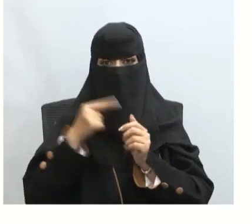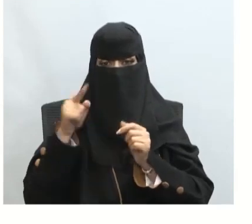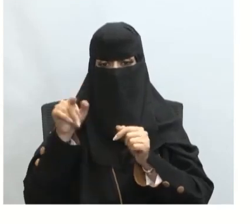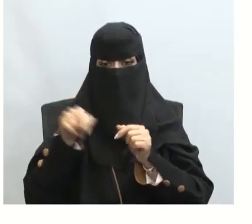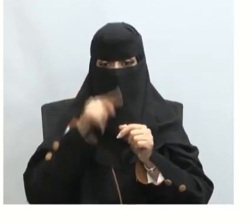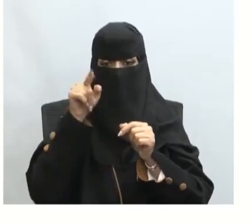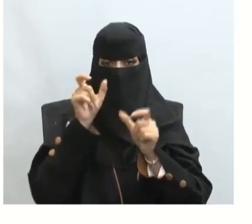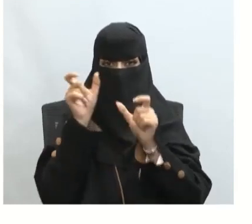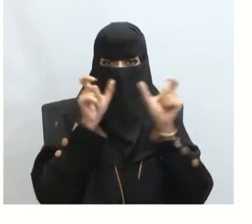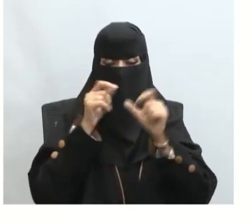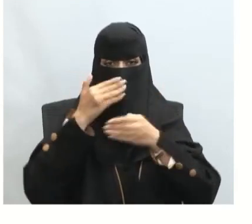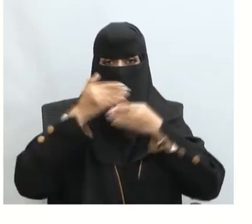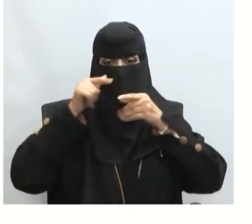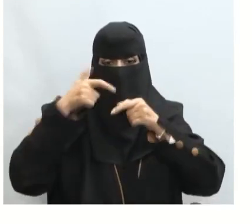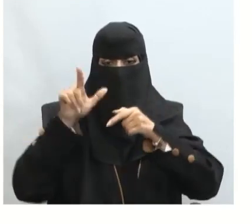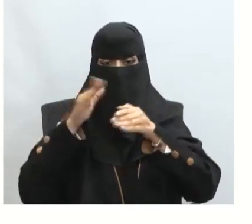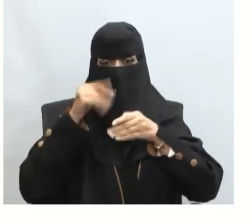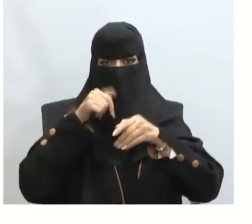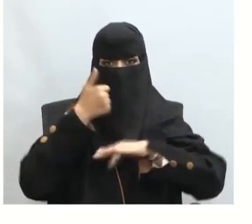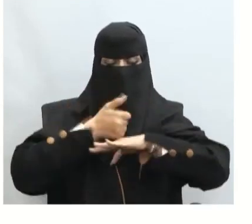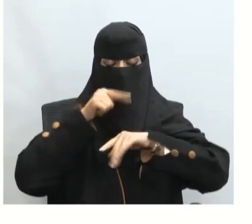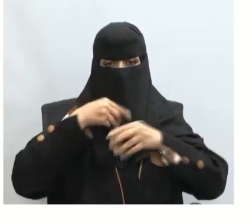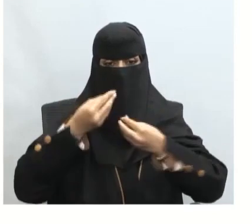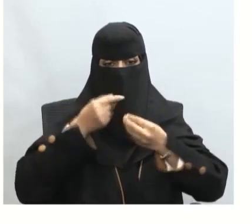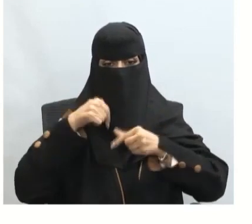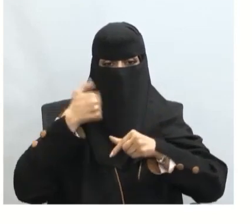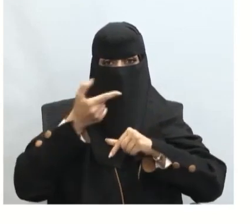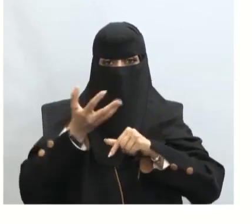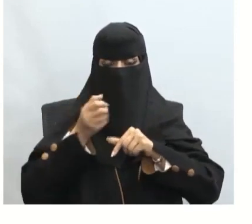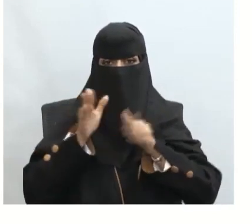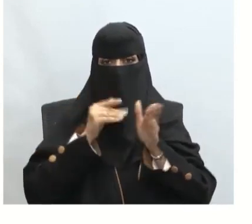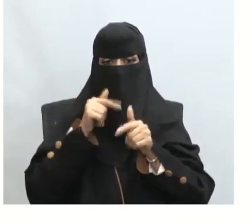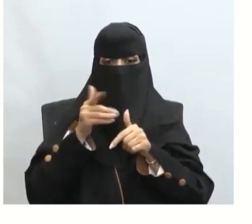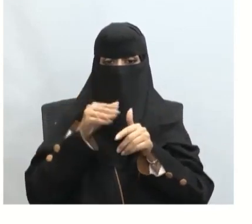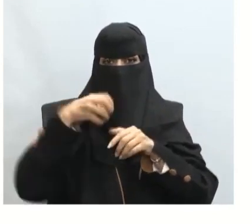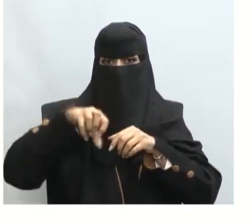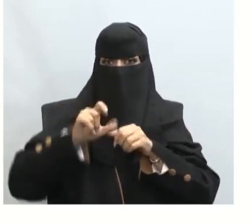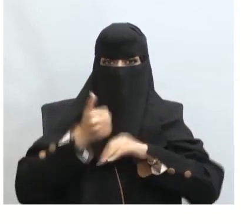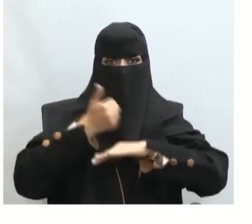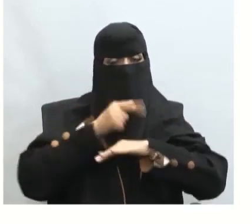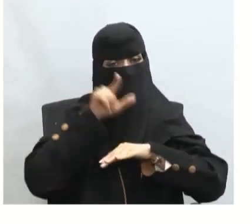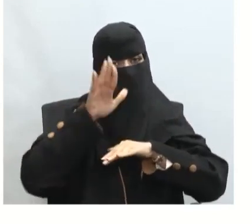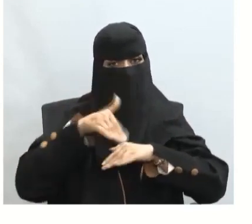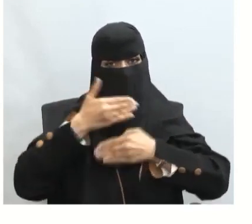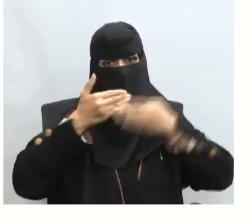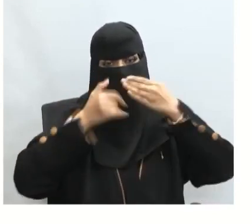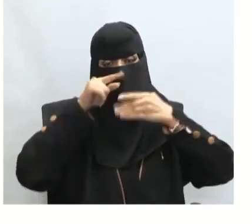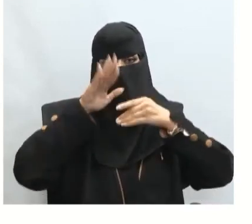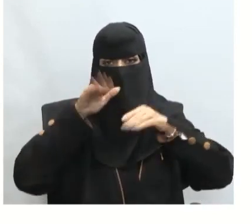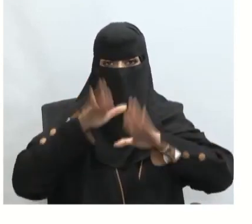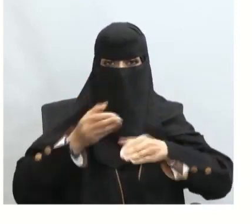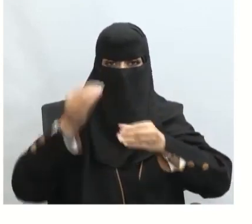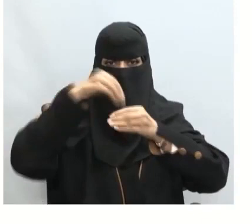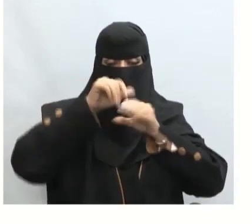ارسم الصيغه البنائيه الاتيه وحده البناء الاساسيه التي تتفاعل انتاج البوليمر طبعا كيف ت شق الوحده الاساسيه في هذا المركب الموجوده في